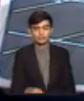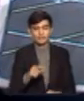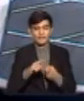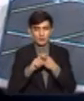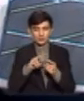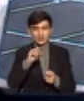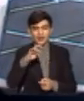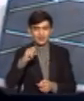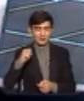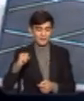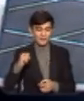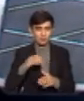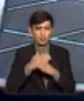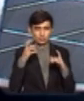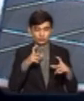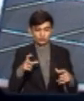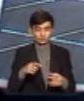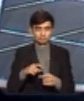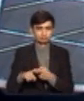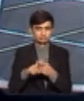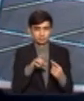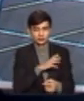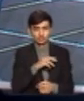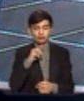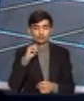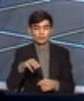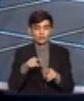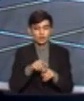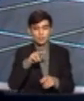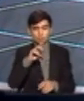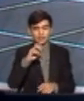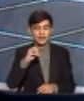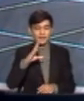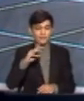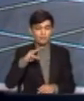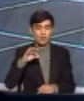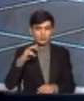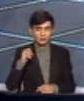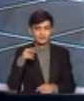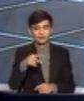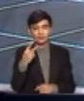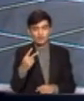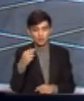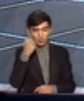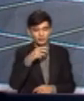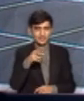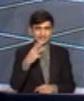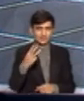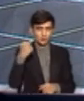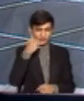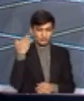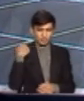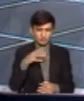Коронавирус поразил большее количество людей, чем атипичная пневмония во время эпидемии 2002-2003 годов.